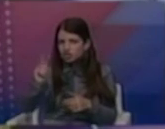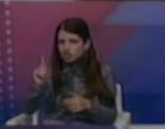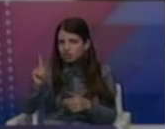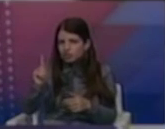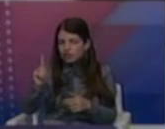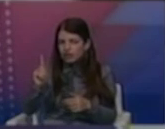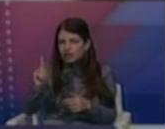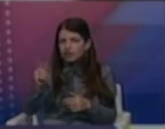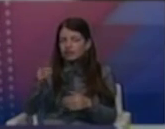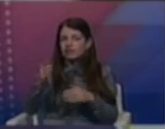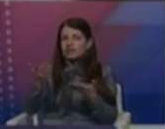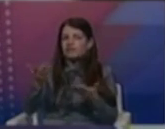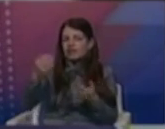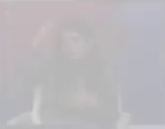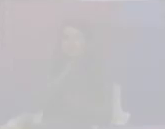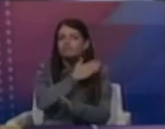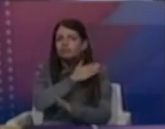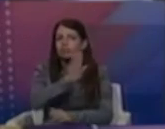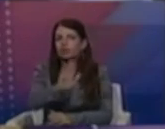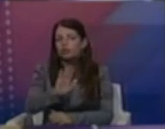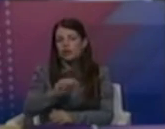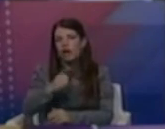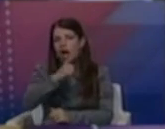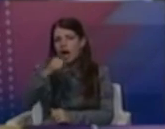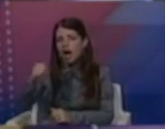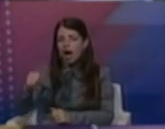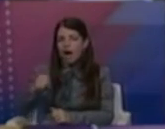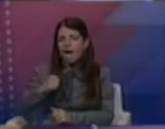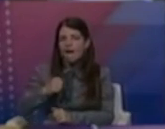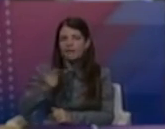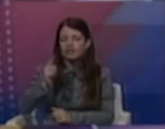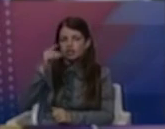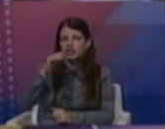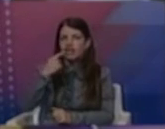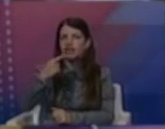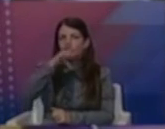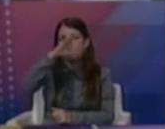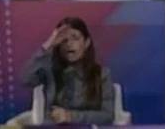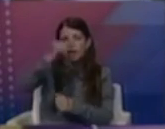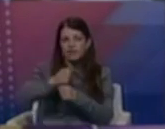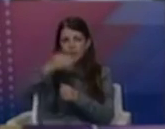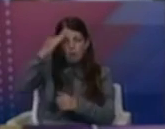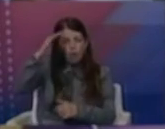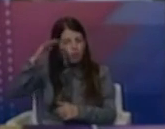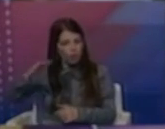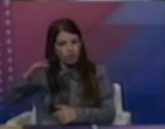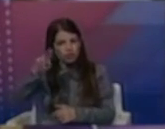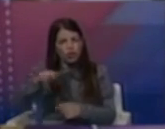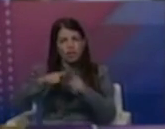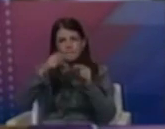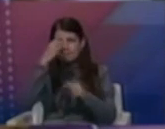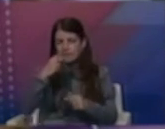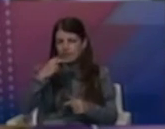li bihom il-gvern idaħħal il-flus. Aħna li nagħmlu min-naħa tagħna nserħu moħħ il-ħaddiema, nserħu moħħ